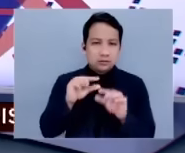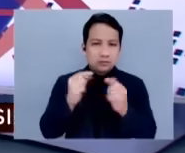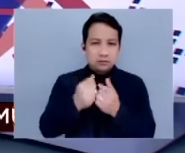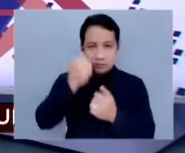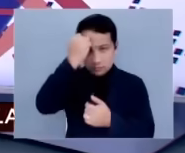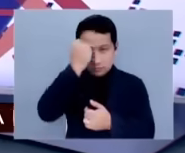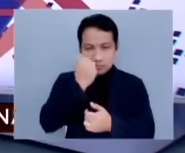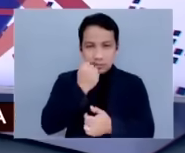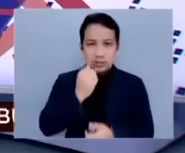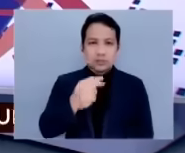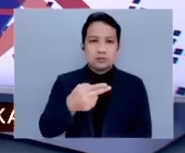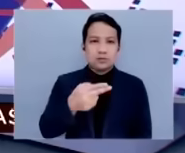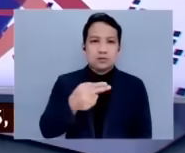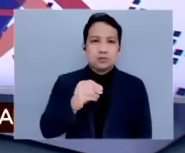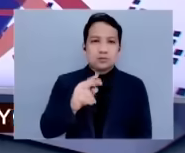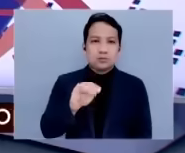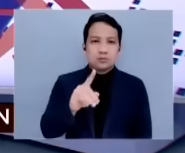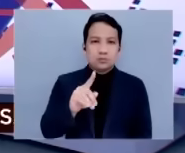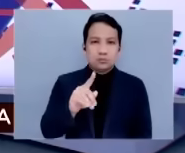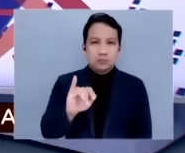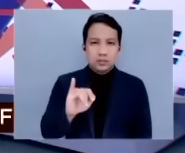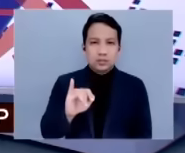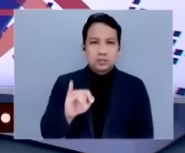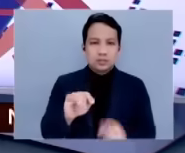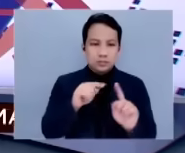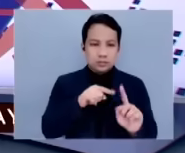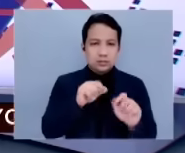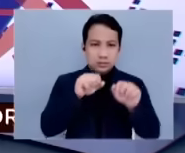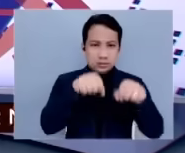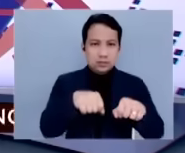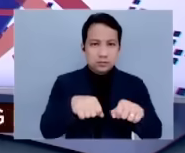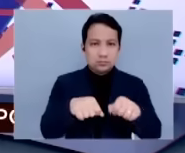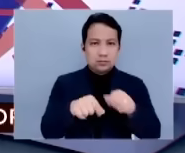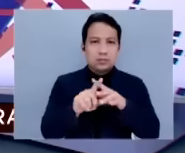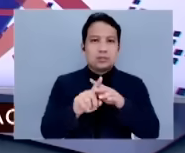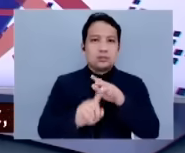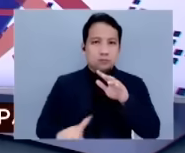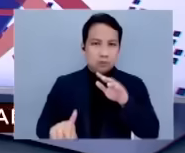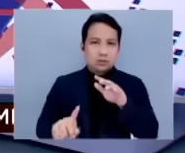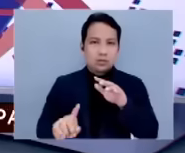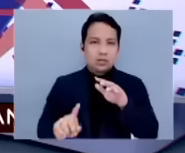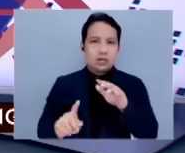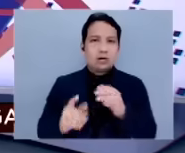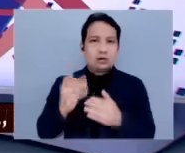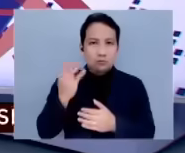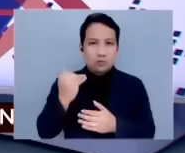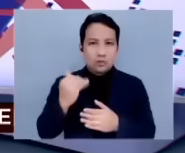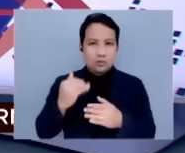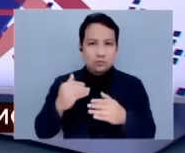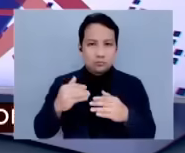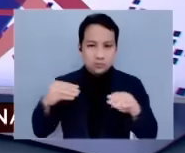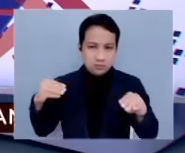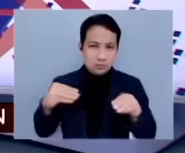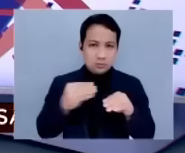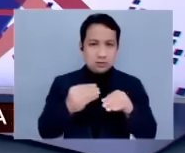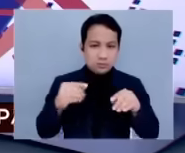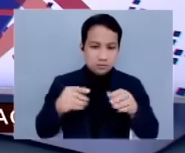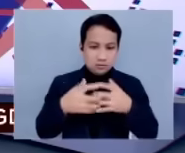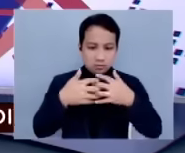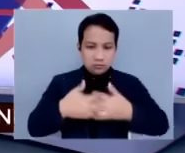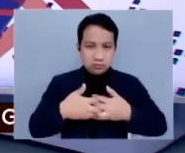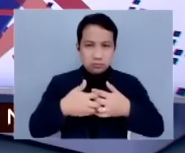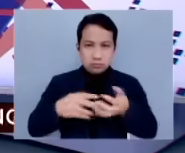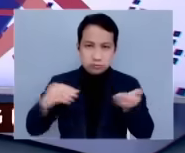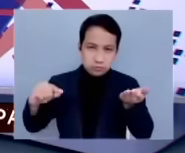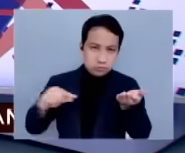Pilipinong seaman ang napaulat na nawawala ng pasabugi ng mga rebelde ang engine room ng barko. Nasa frontline na balitang yan si